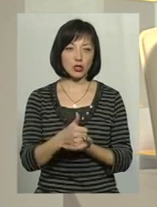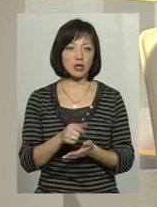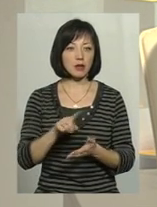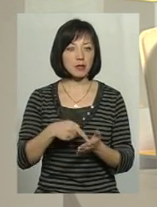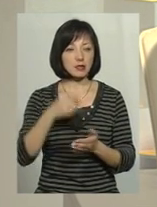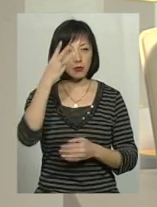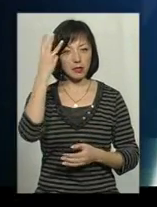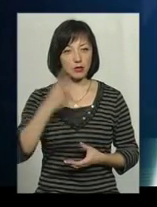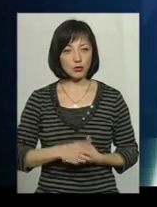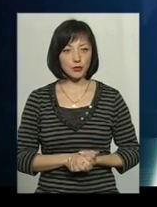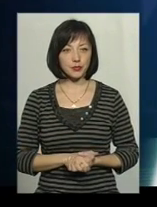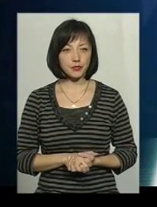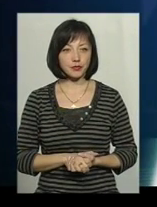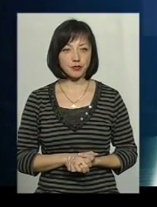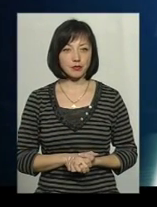міста Хмельницького.